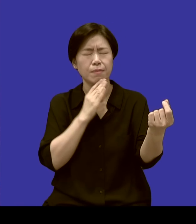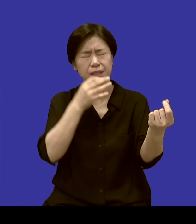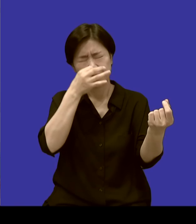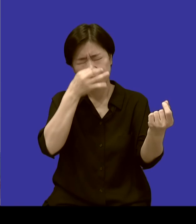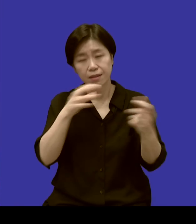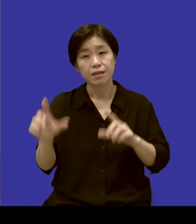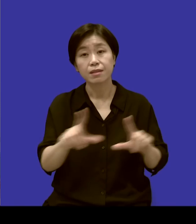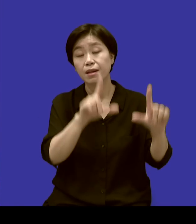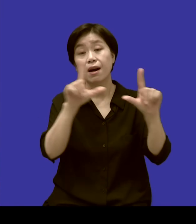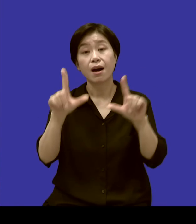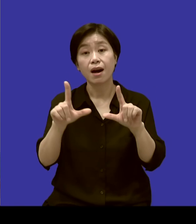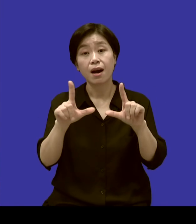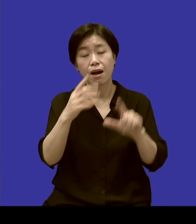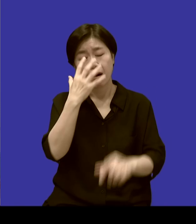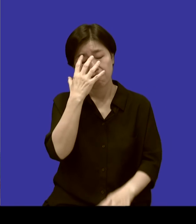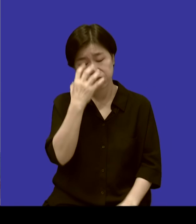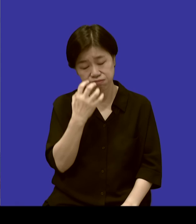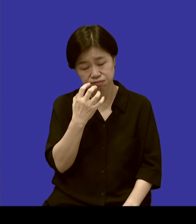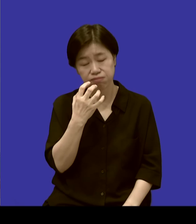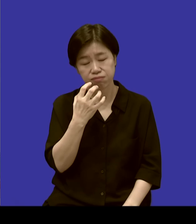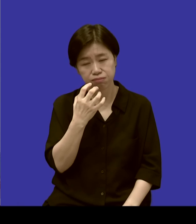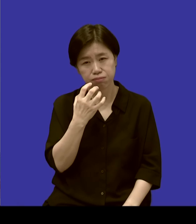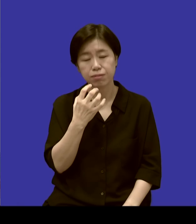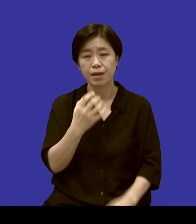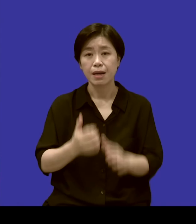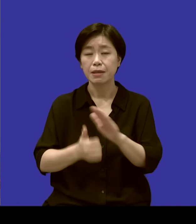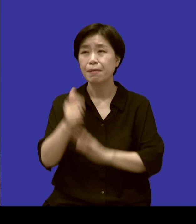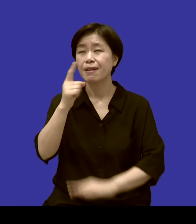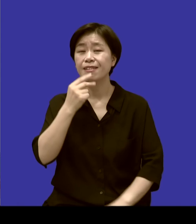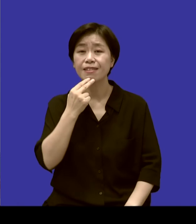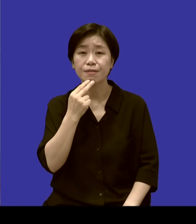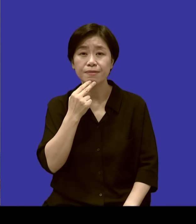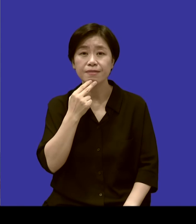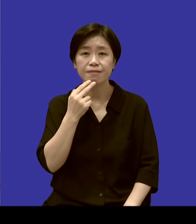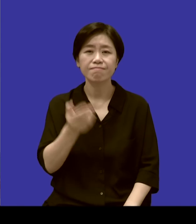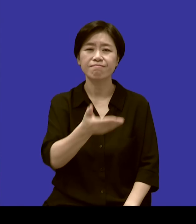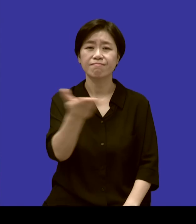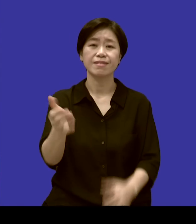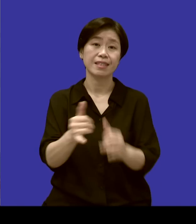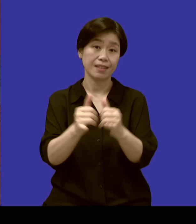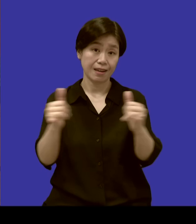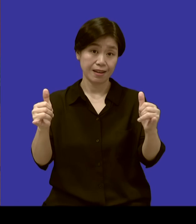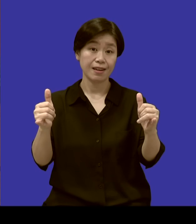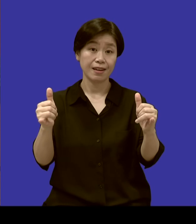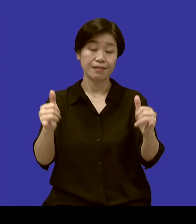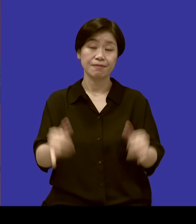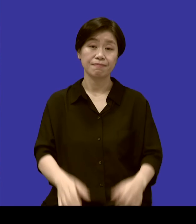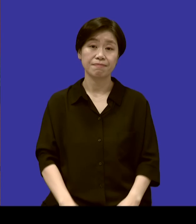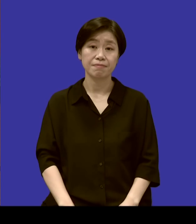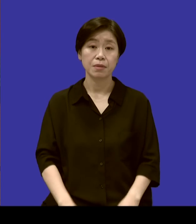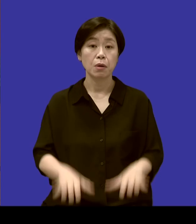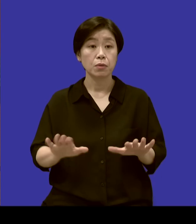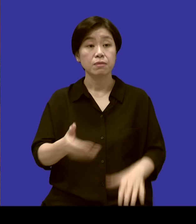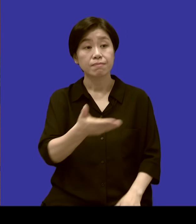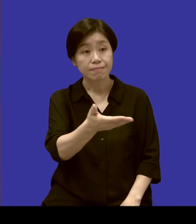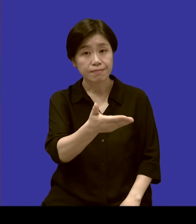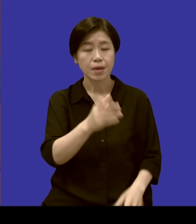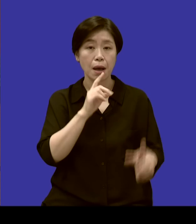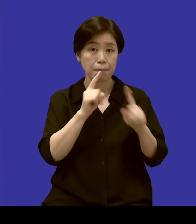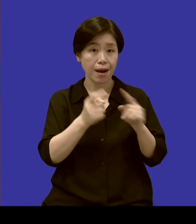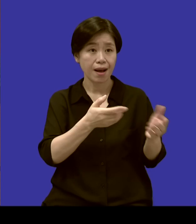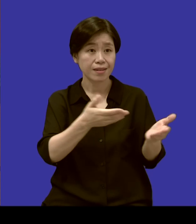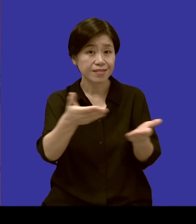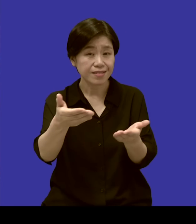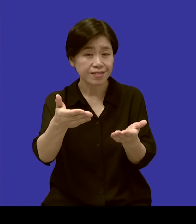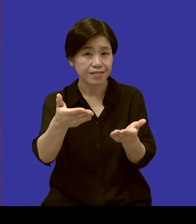배신당하고 삶에 의욕도 없고 희망이 보이지 않는다고 느끼는 분들도 아마 지금 권사님의 음성을 하나님의 음성으로